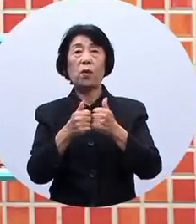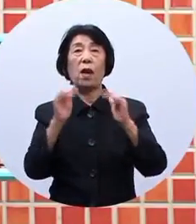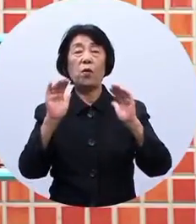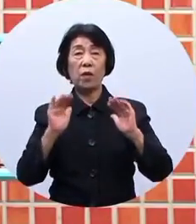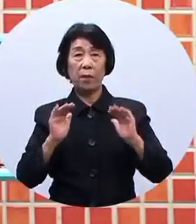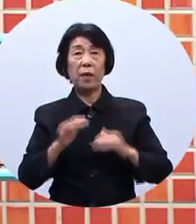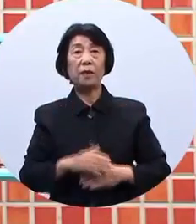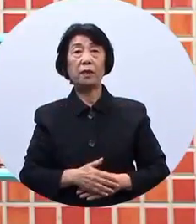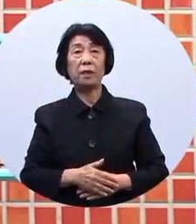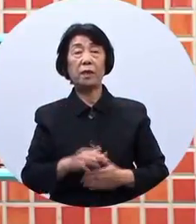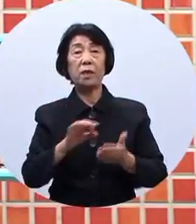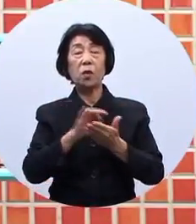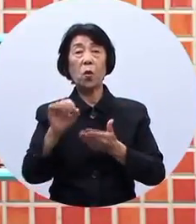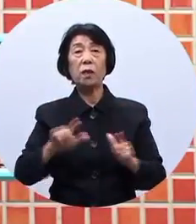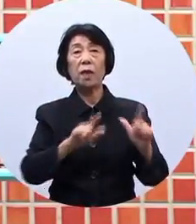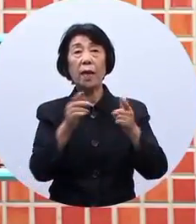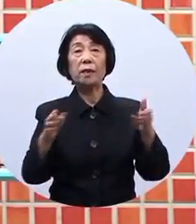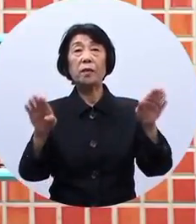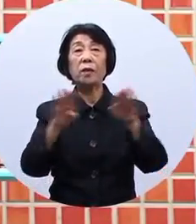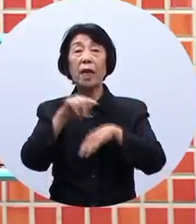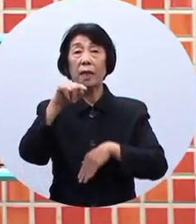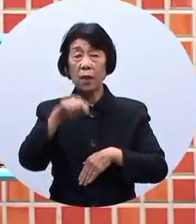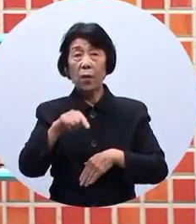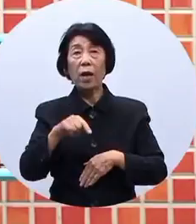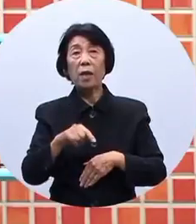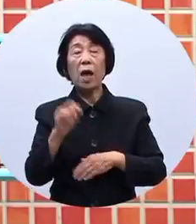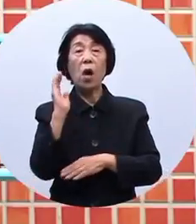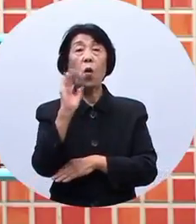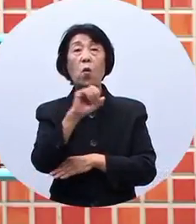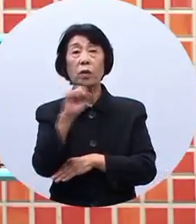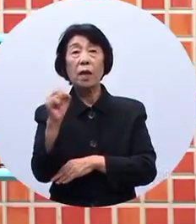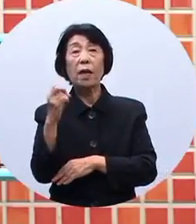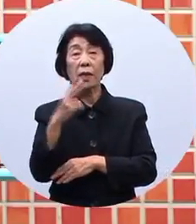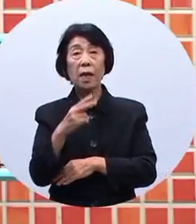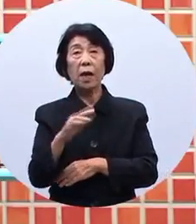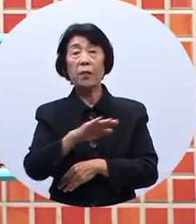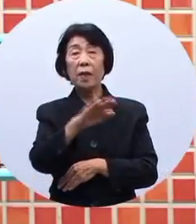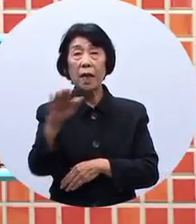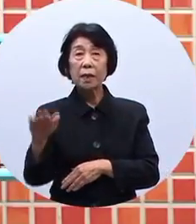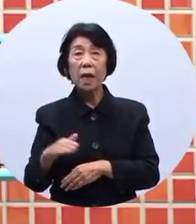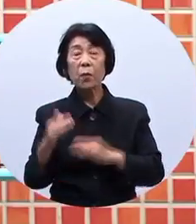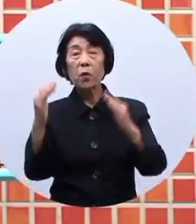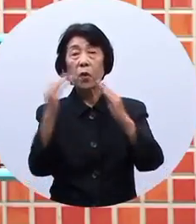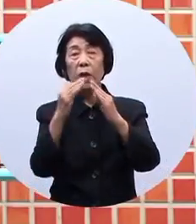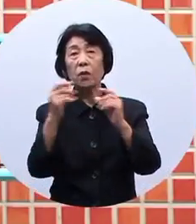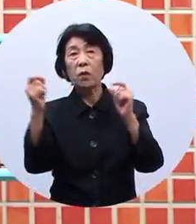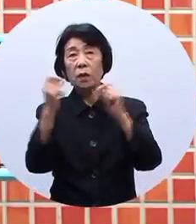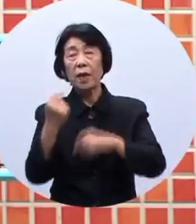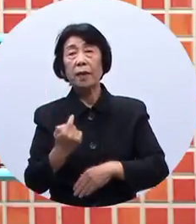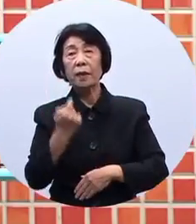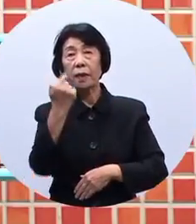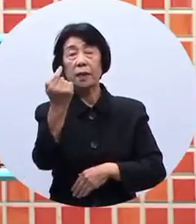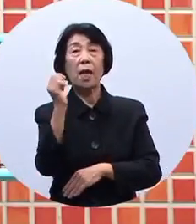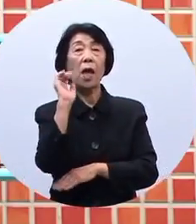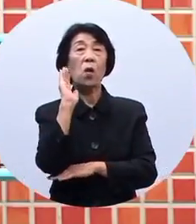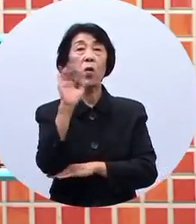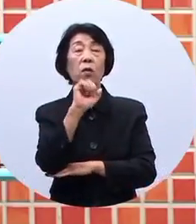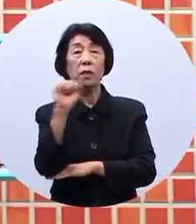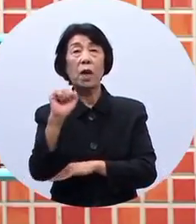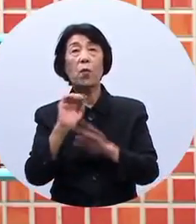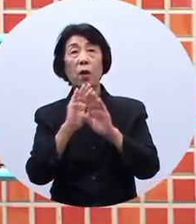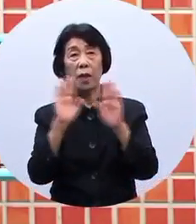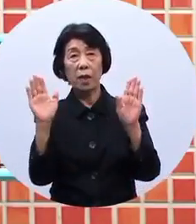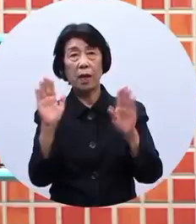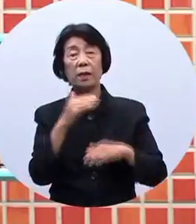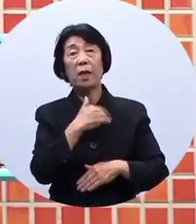。消費生活センターでは消費生活講座や皆様のお近くに出向いて講座を開く出前講